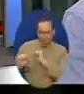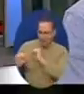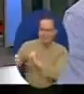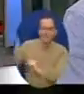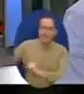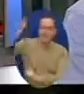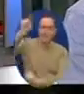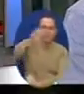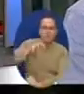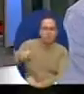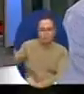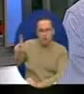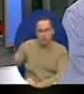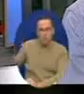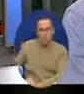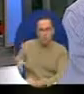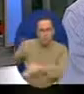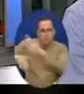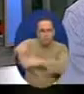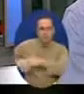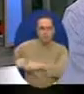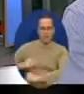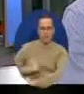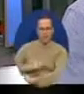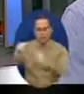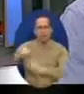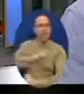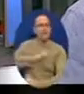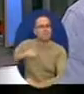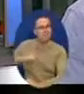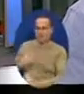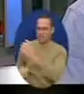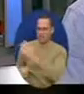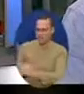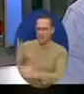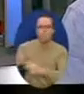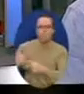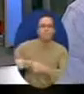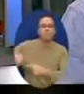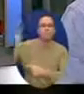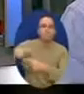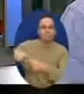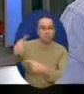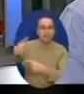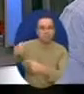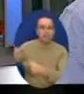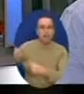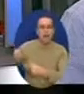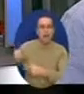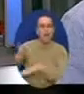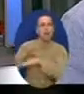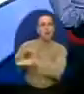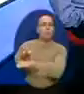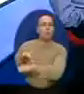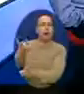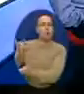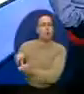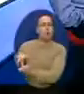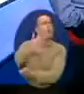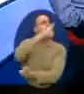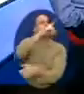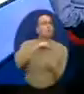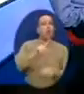מקום לבנות מנועי צמיחה ולדאוג ולבסס תפיסת פיתוח שנובעת מהמנהיגות המקומית. למה הממשלה לא עושה